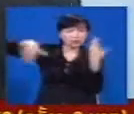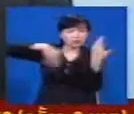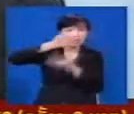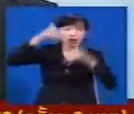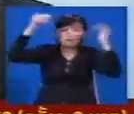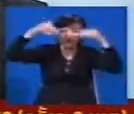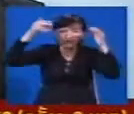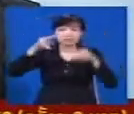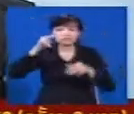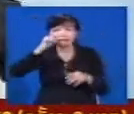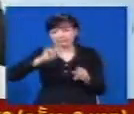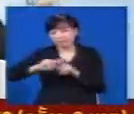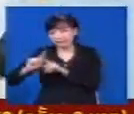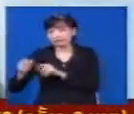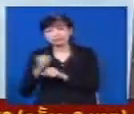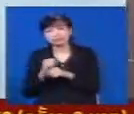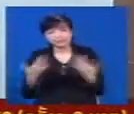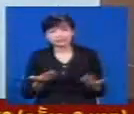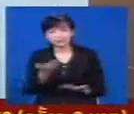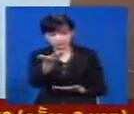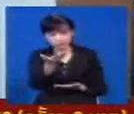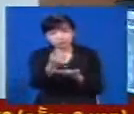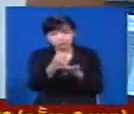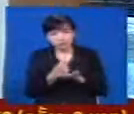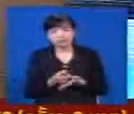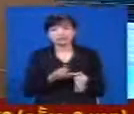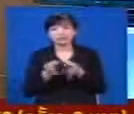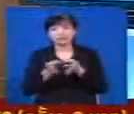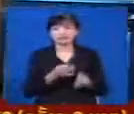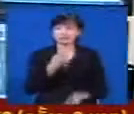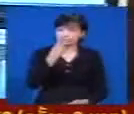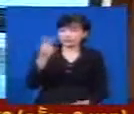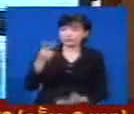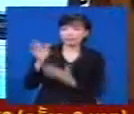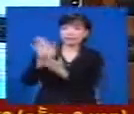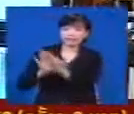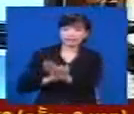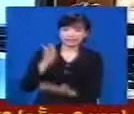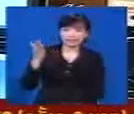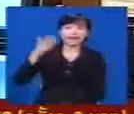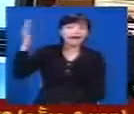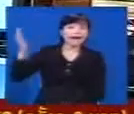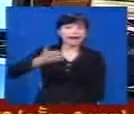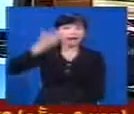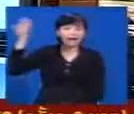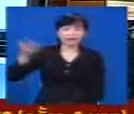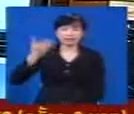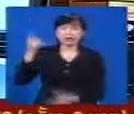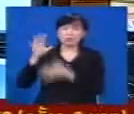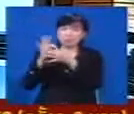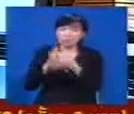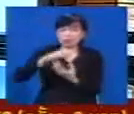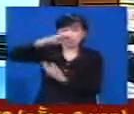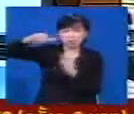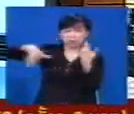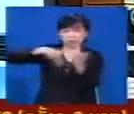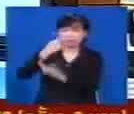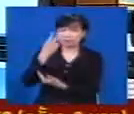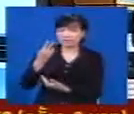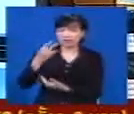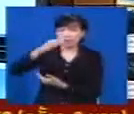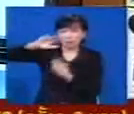ก็เรื่องน้ำต่างๆอย่างไร ขออนุญาตนำไปที ่แผนที่ แผนที่นะคร ับ นี่คือไปที่อากาศที่เป็นห่วงกันว่าพายุกำลังเข้ามาด้วย3